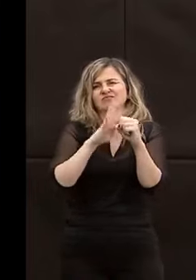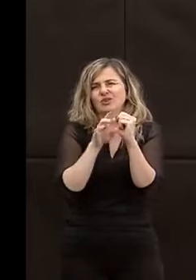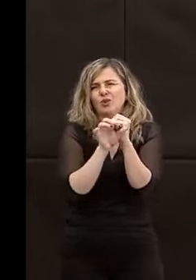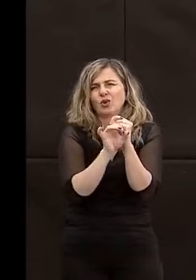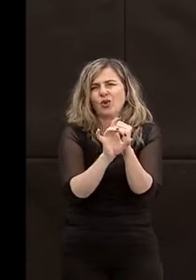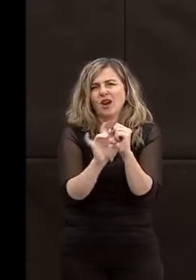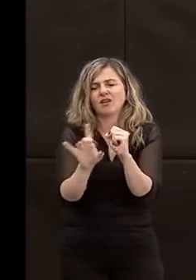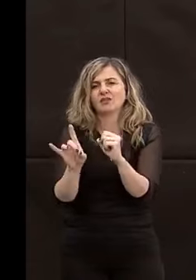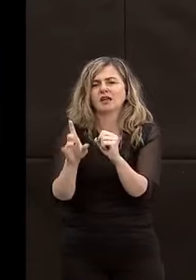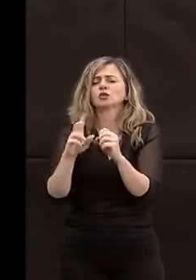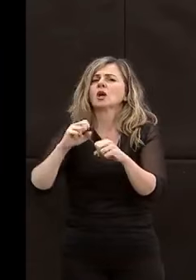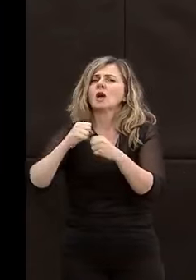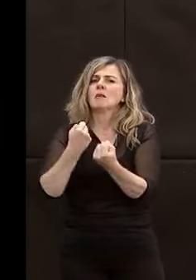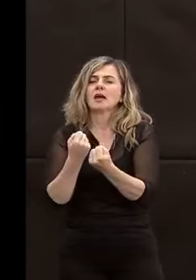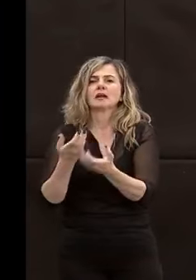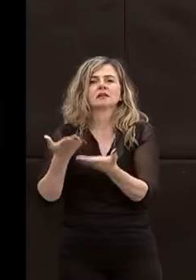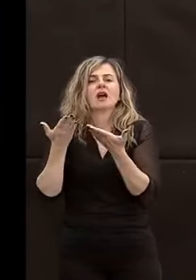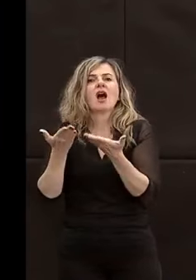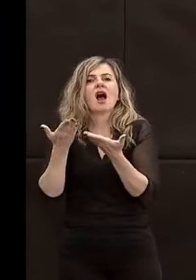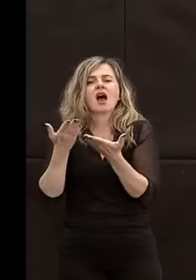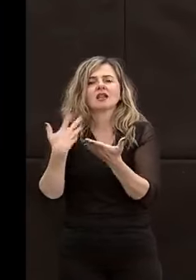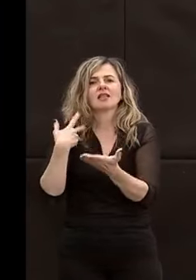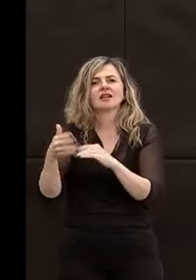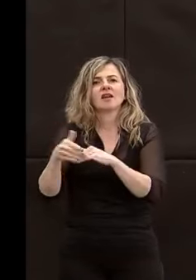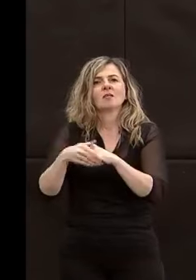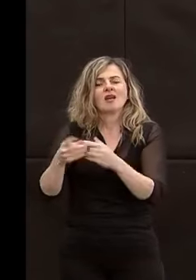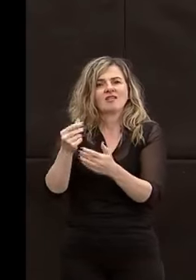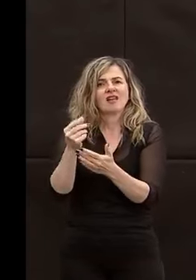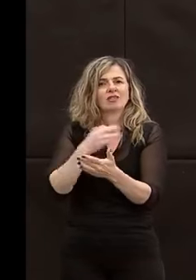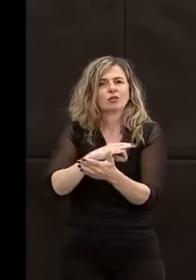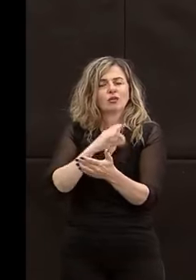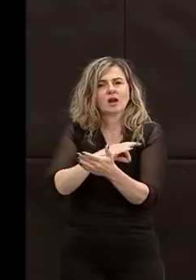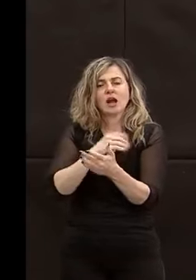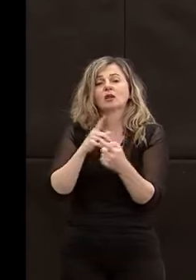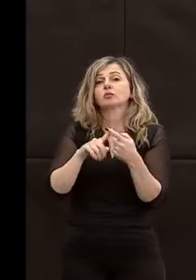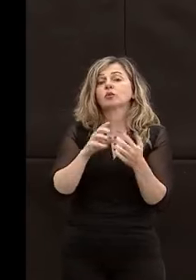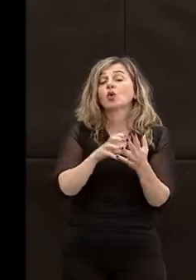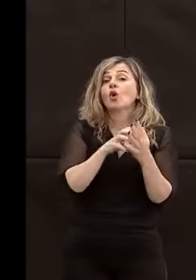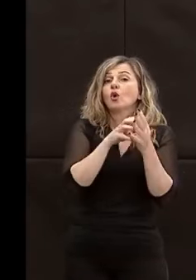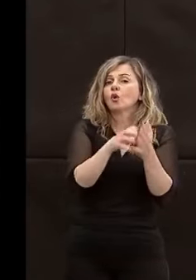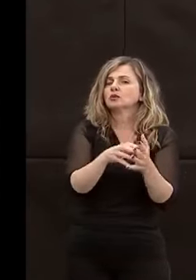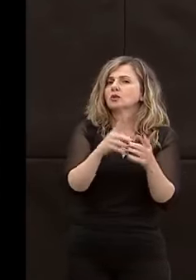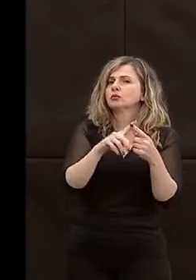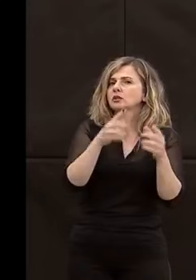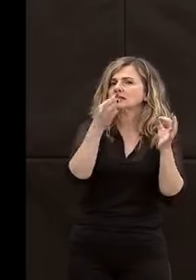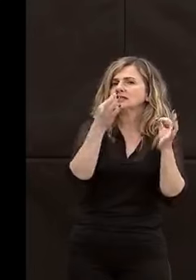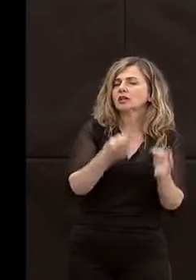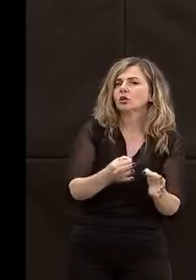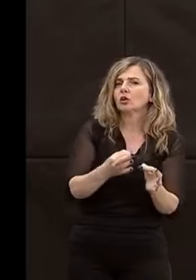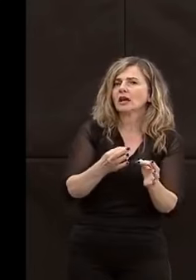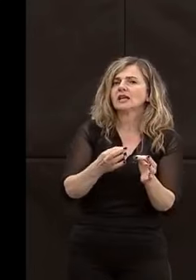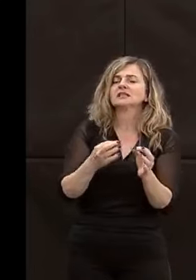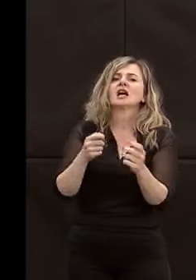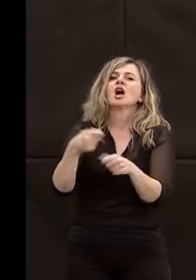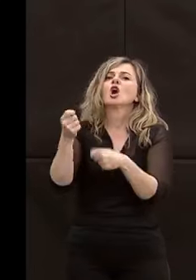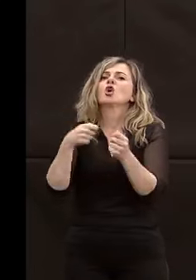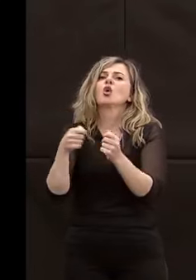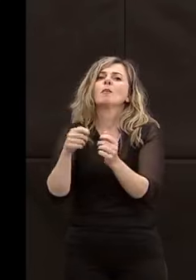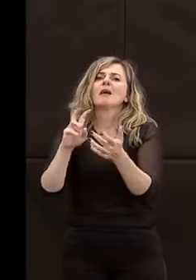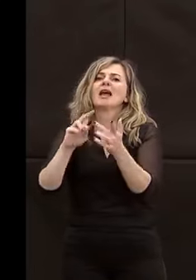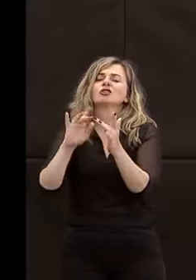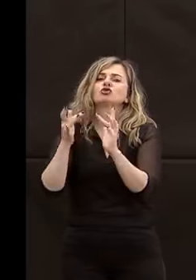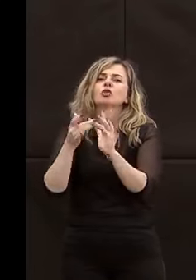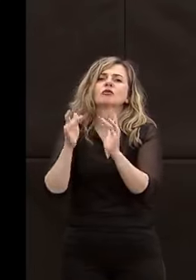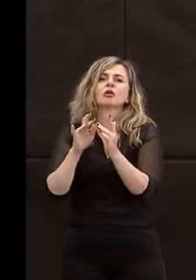fatturato così come i contributi per quanto riguarda la sicurezza l'e commerce la digitalizzazione e lo sviluppo di